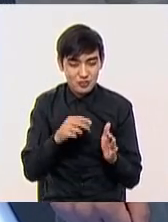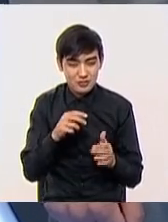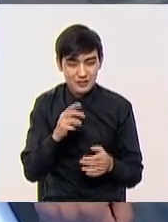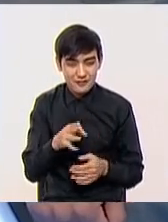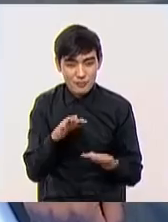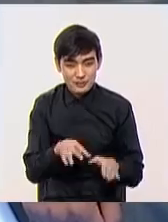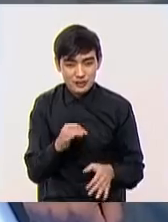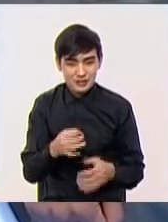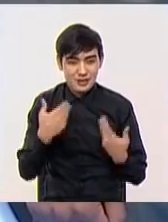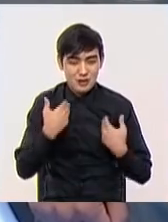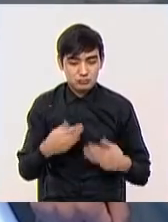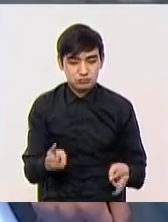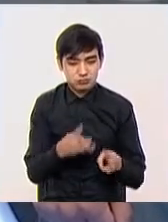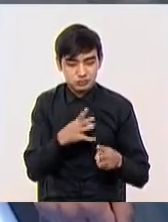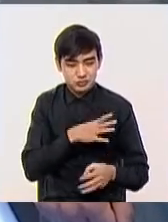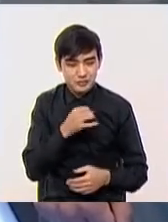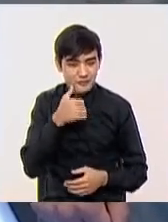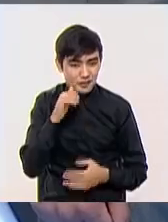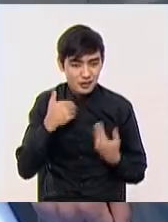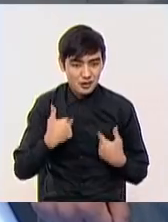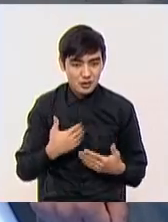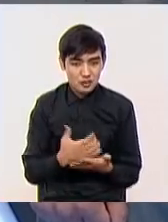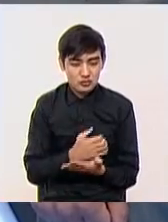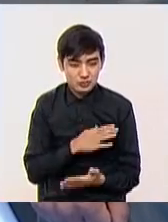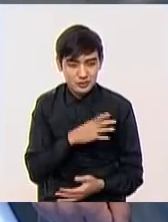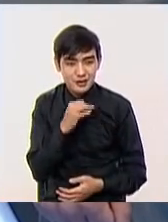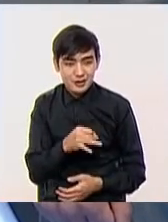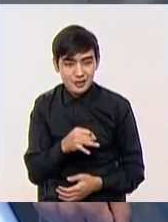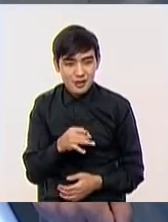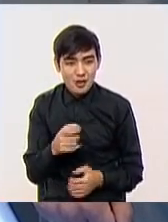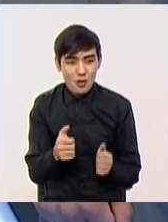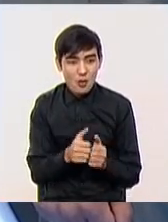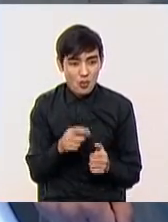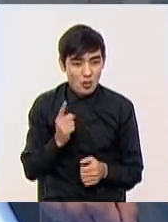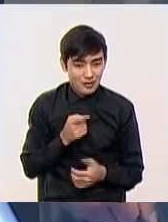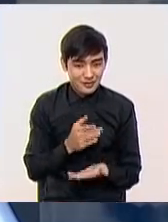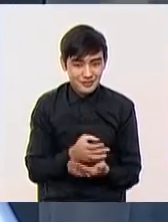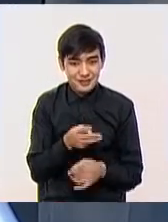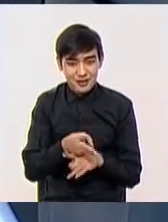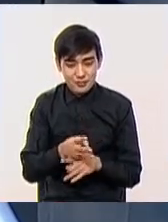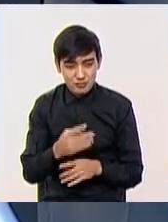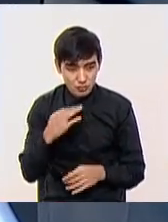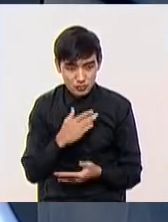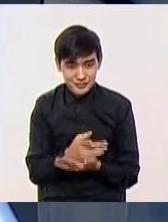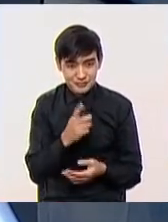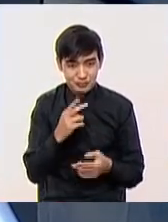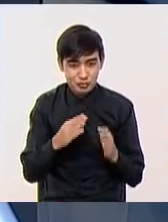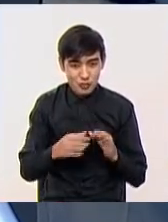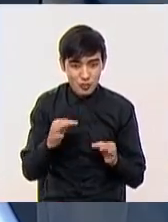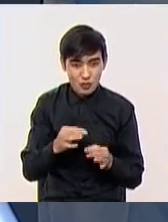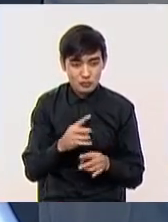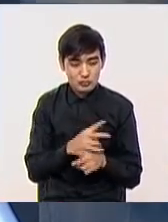өртеп жіберген. Бойжеткеннің мүрдесі кеше табылып отыр. Бірақ күзетшісі мен бейнебақылау камерасы көп кешенің тұрғындары ешқандай